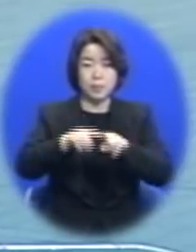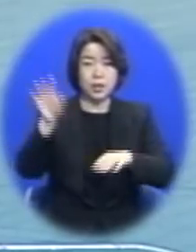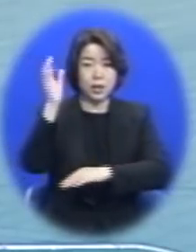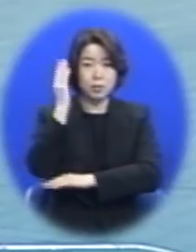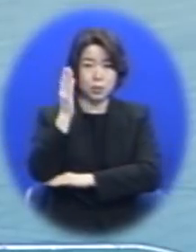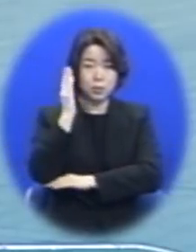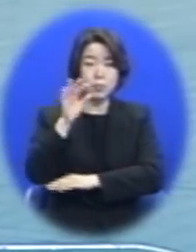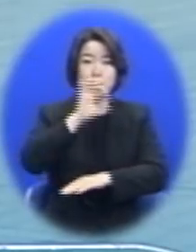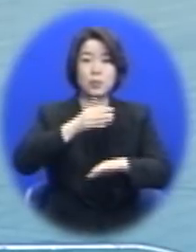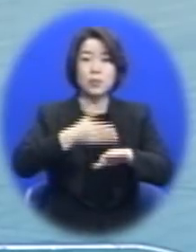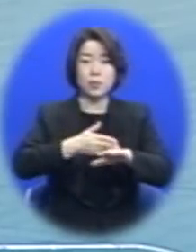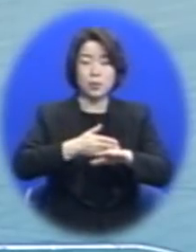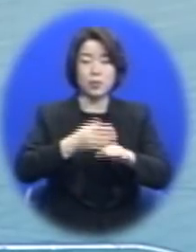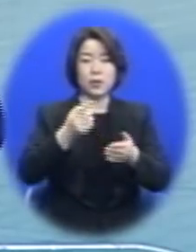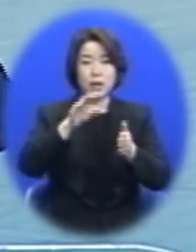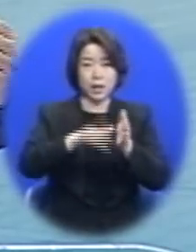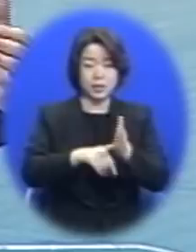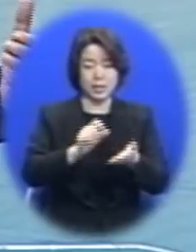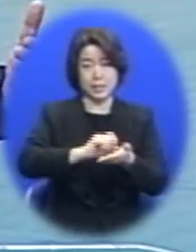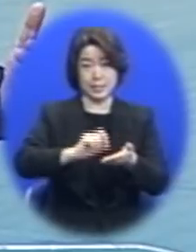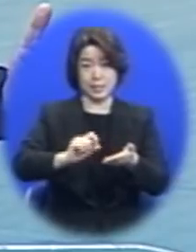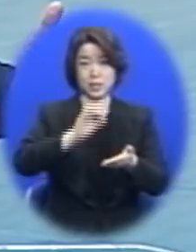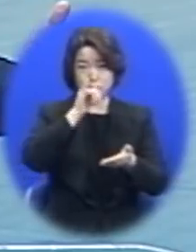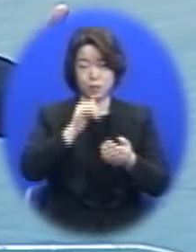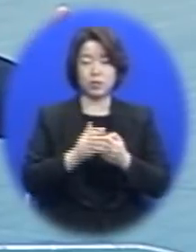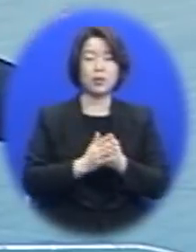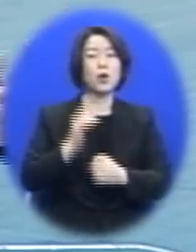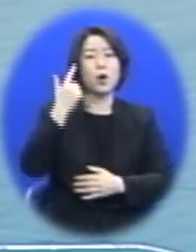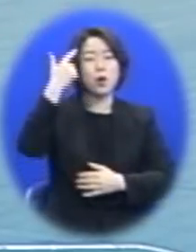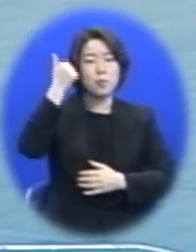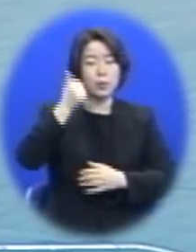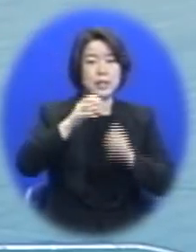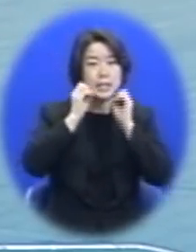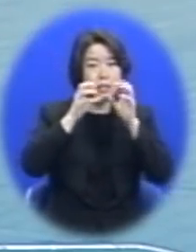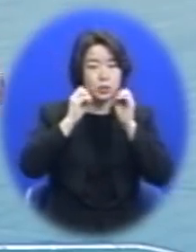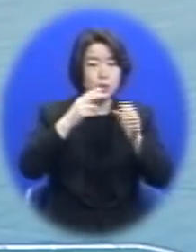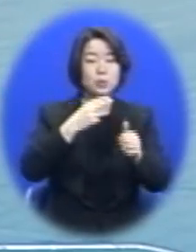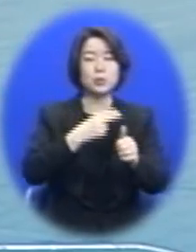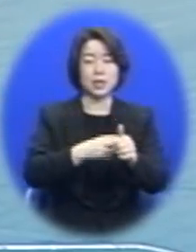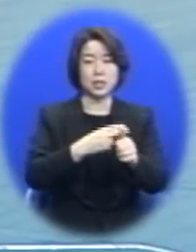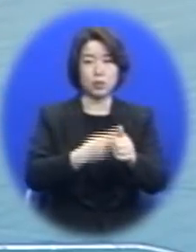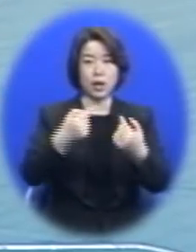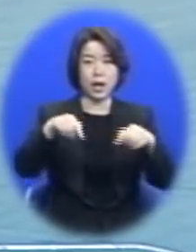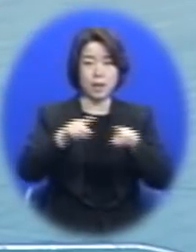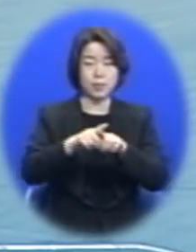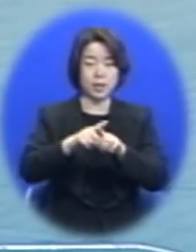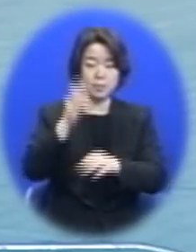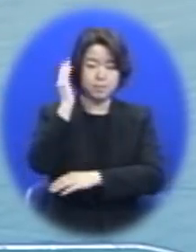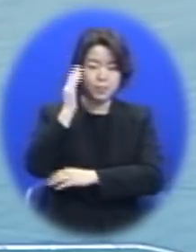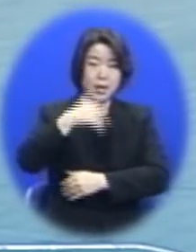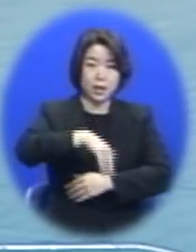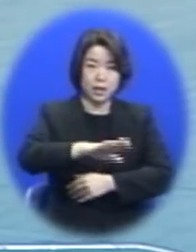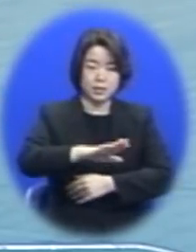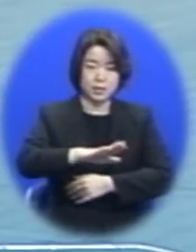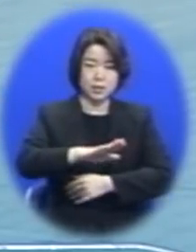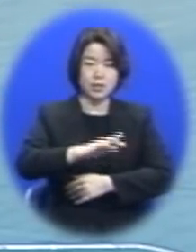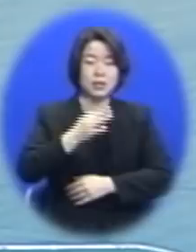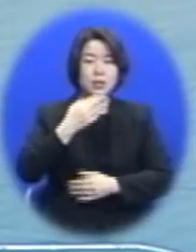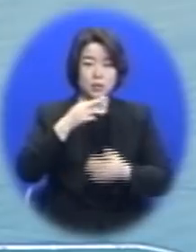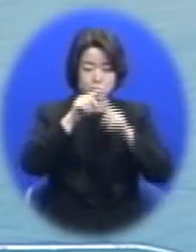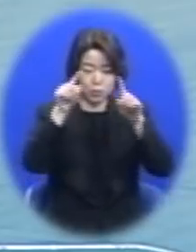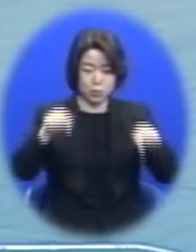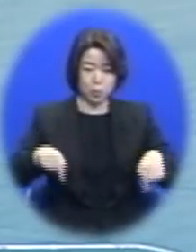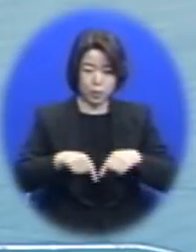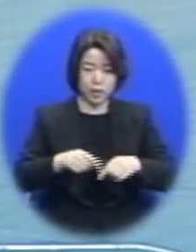쓰셨습니다 목사님 전도 사람들과 수대 내가 서 종이를 백지를 다 나눠 드려요 그리고 거기 한번